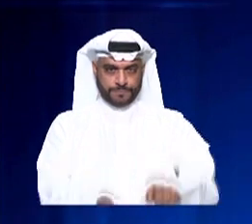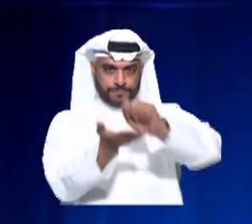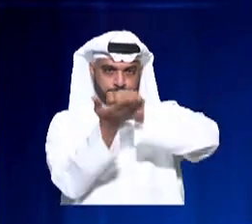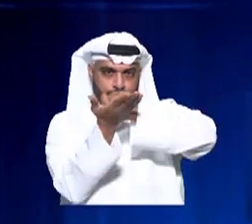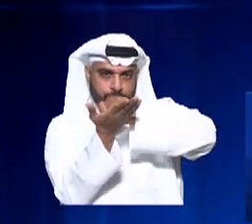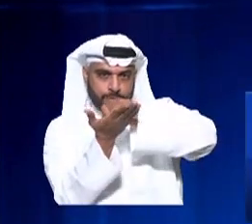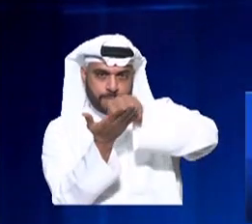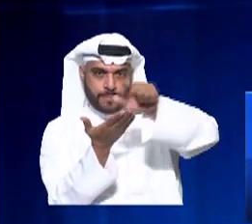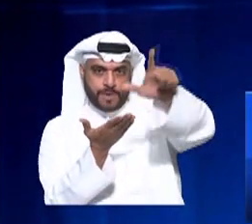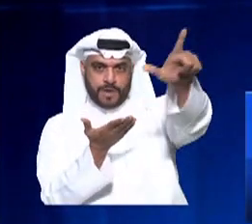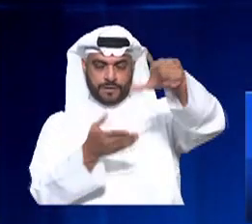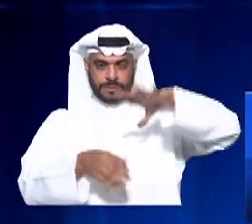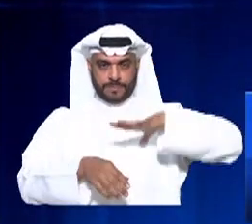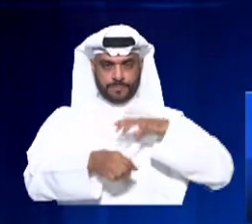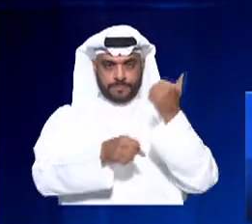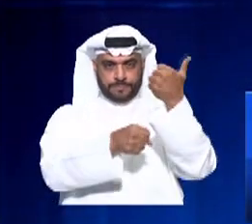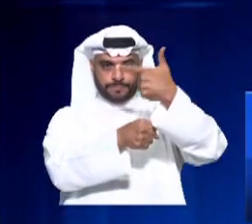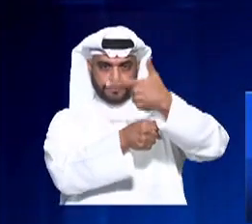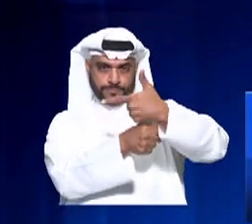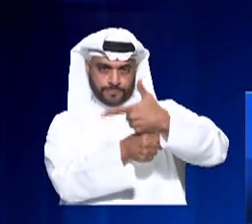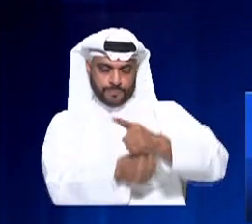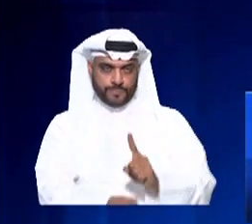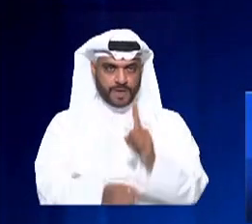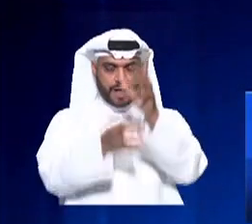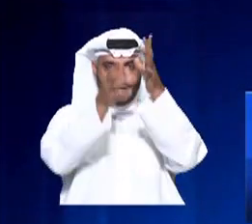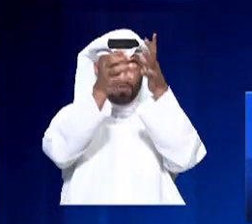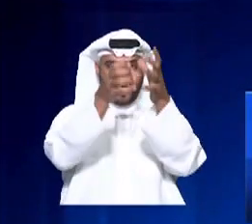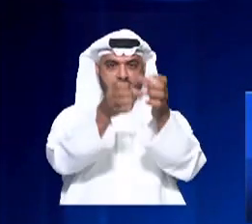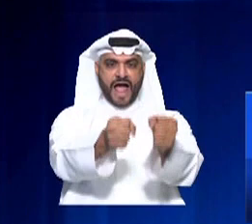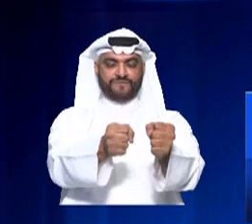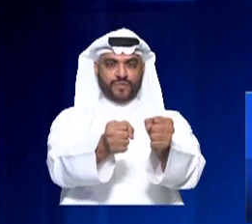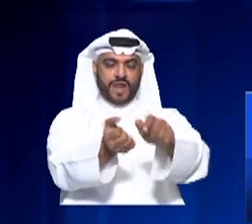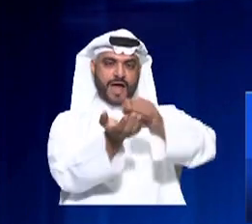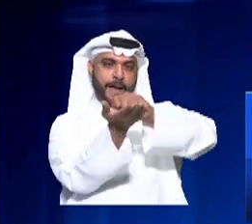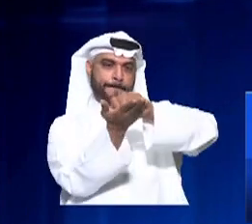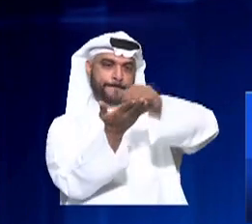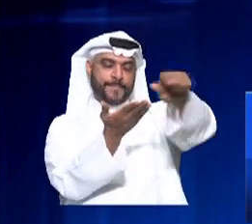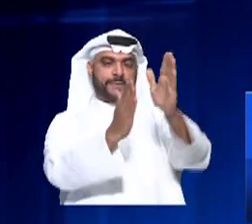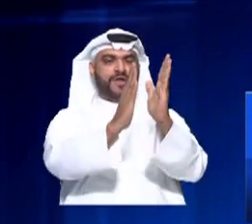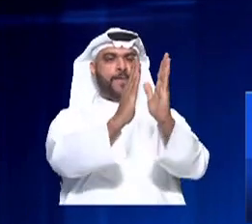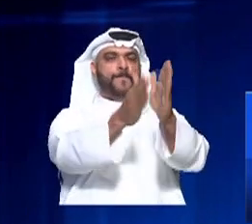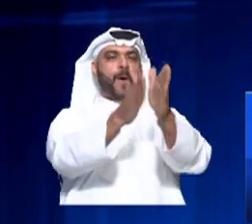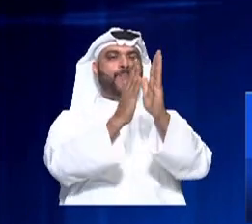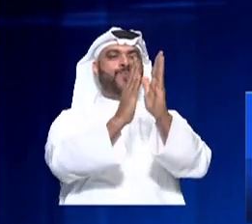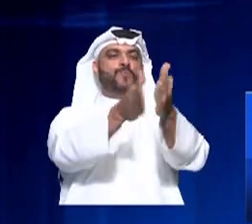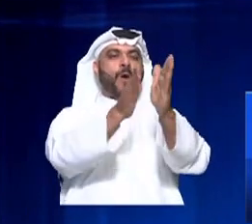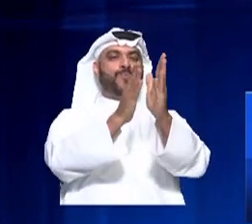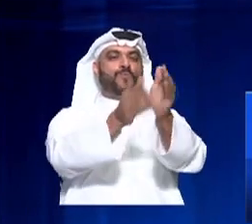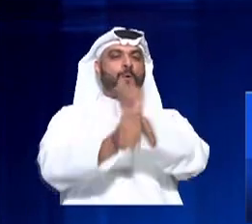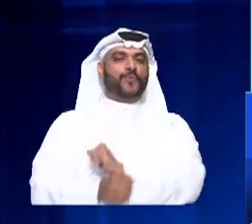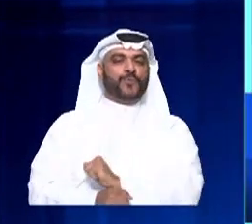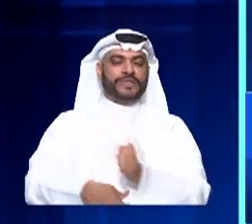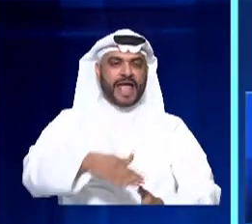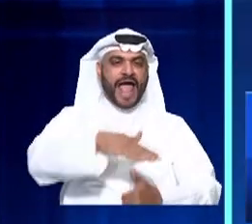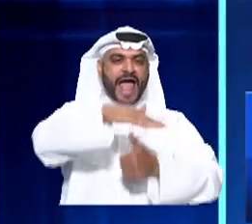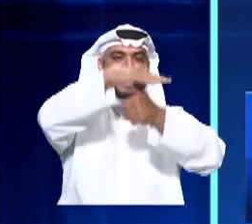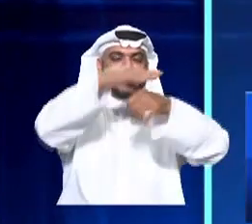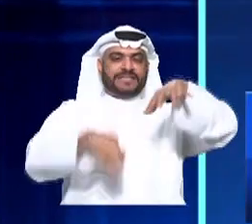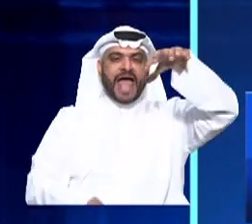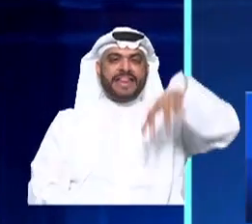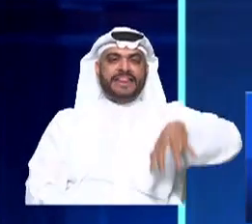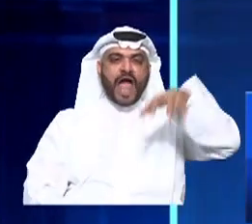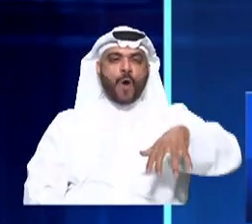وبعث سمو نائب الأمير وولي العهد الشيخ مشعل الأحمد الجابر الصباح حفظه الله ببرقية تهنئة إلى فخامة